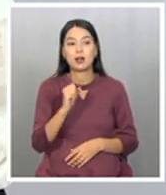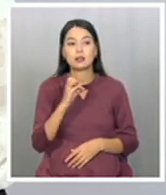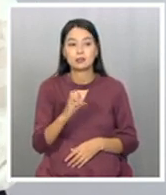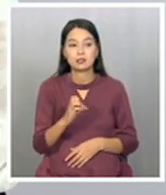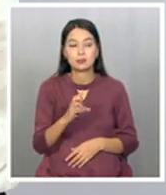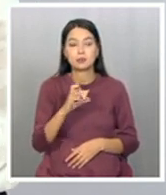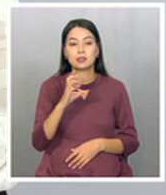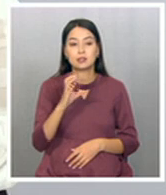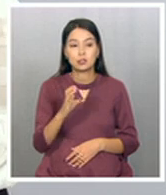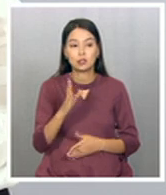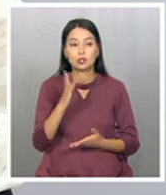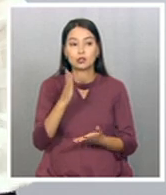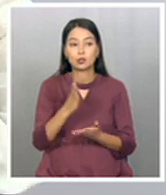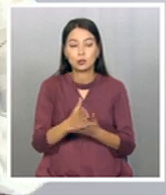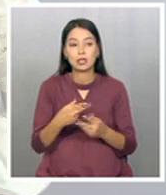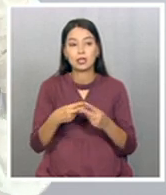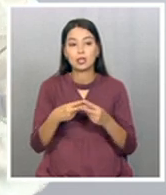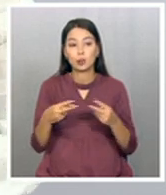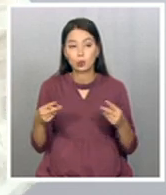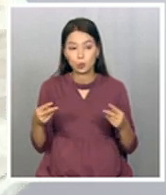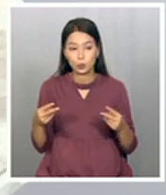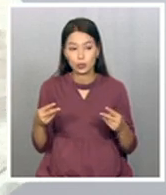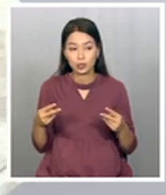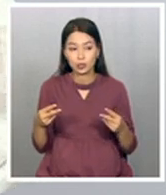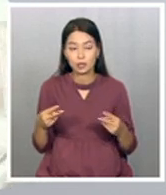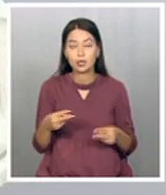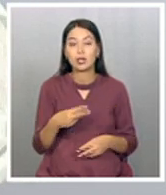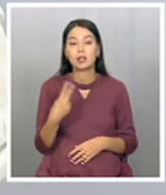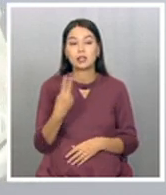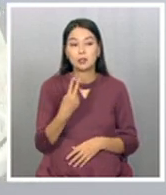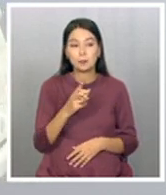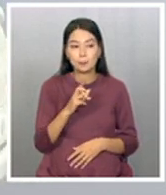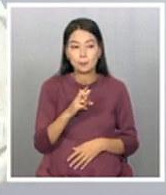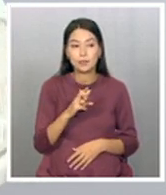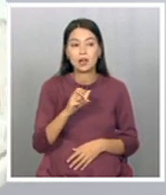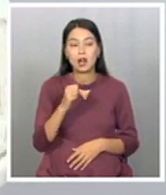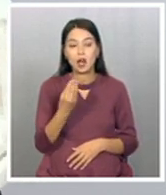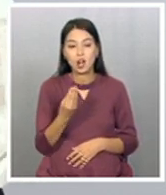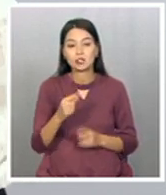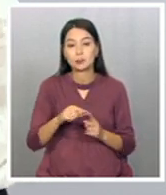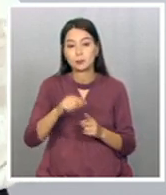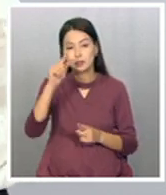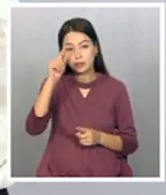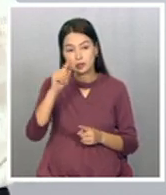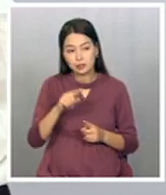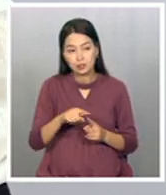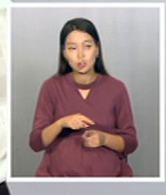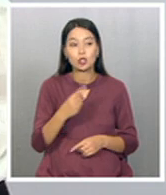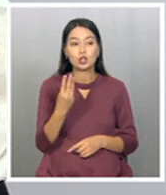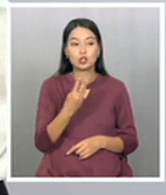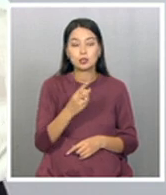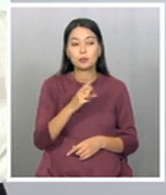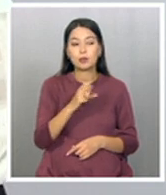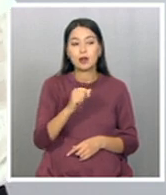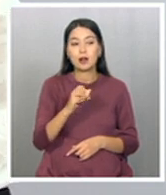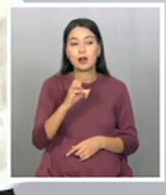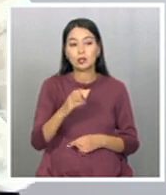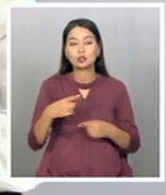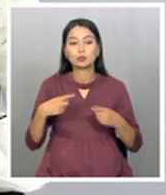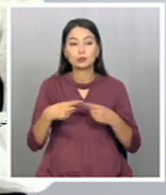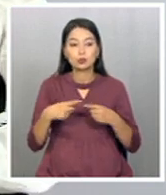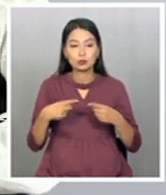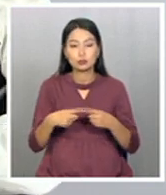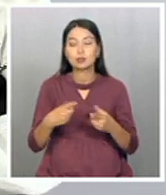B, C түзулері теңдеулерін. Екінші, B, H бейіктігін. Үшінші, B, A, C